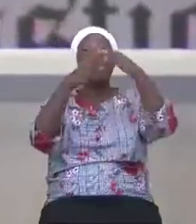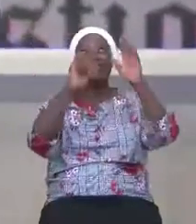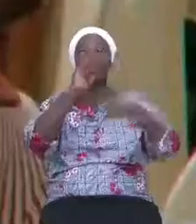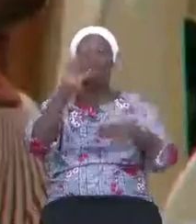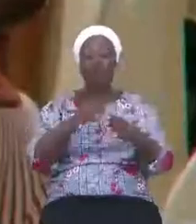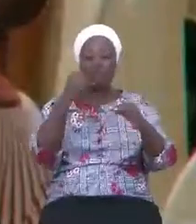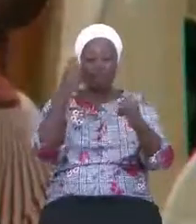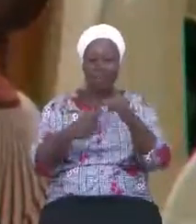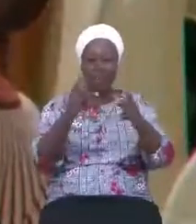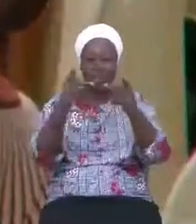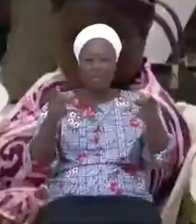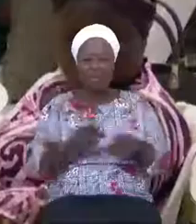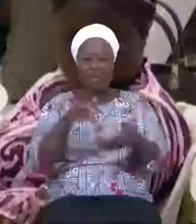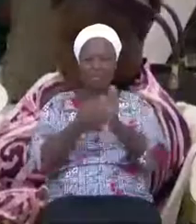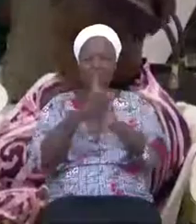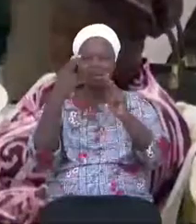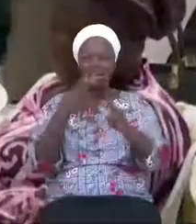est ta demeure finale.